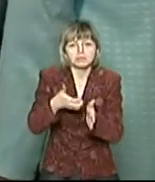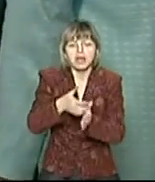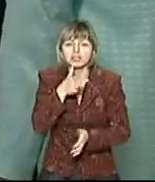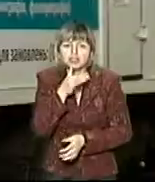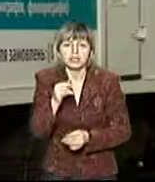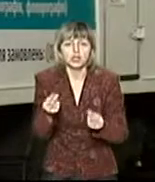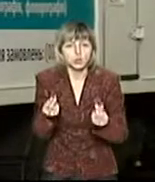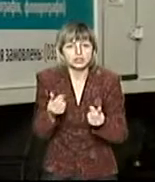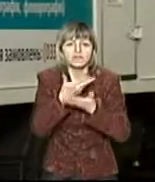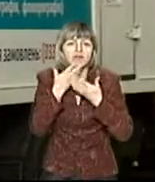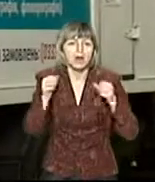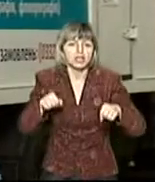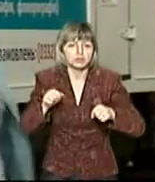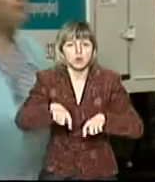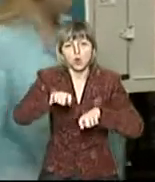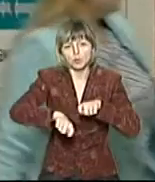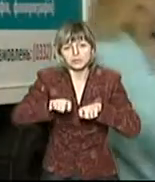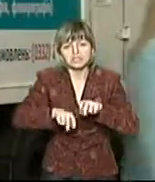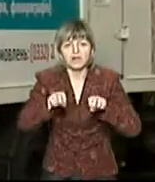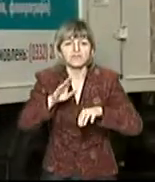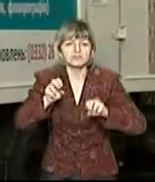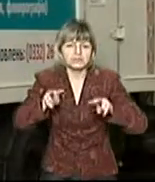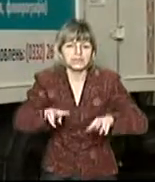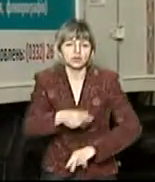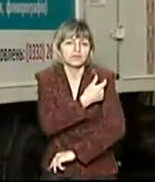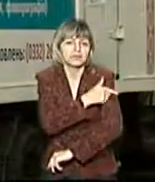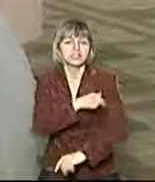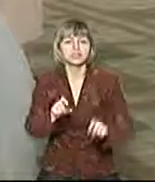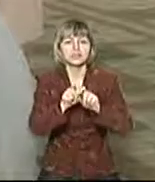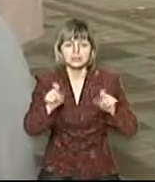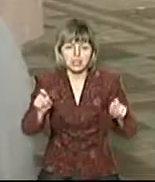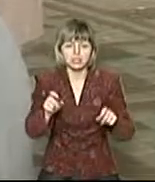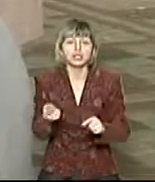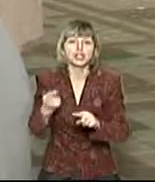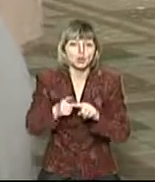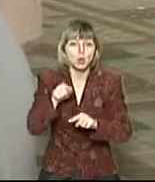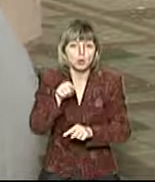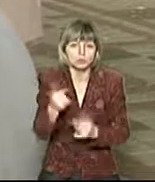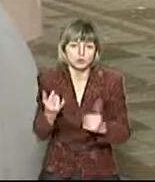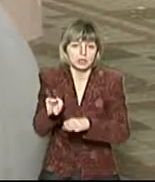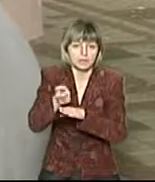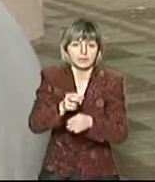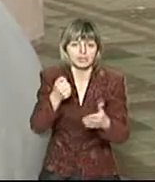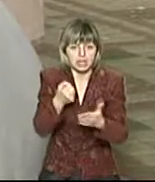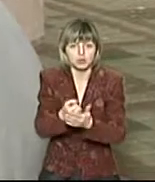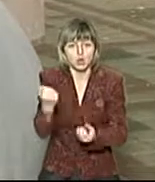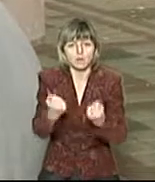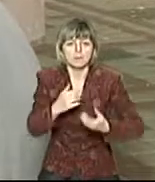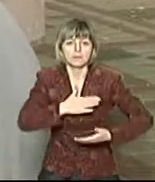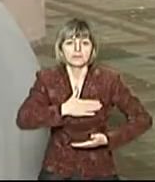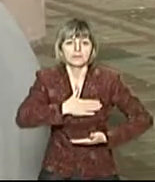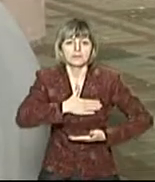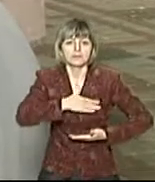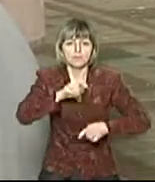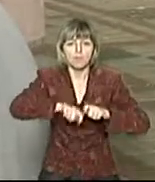часу і коштів немає змоги обстежитися в спеціалізованих медичних закладах. Саме тому сьогодні прийшла до пересувного мамографа.